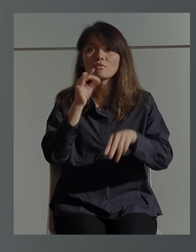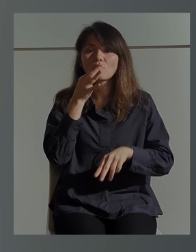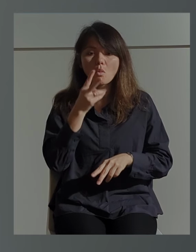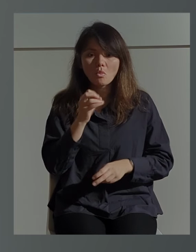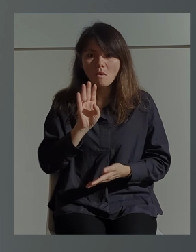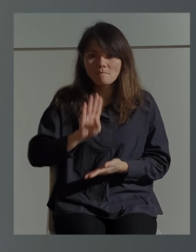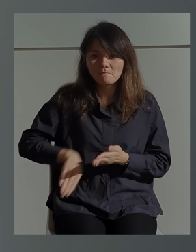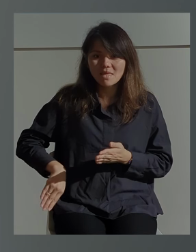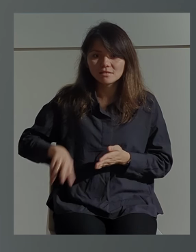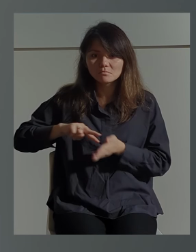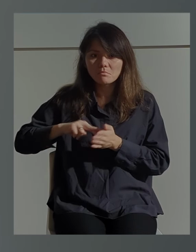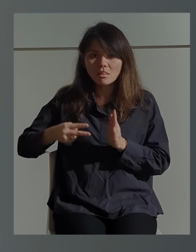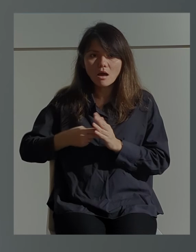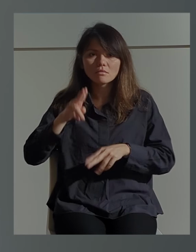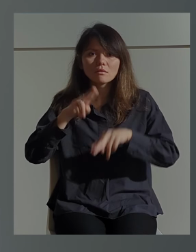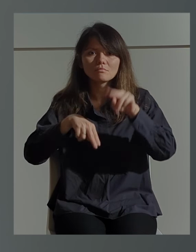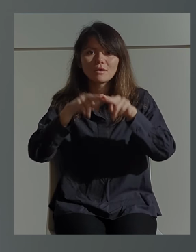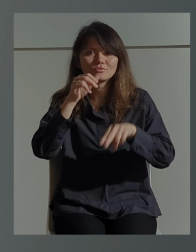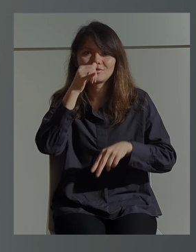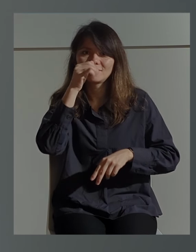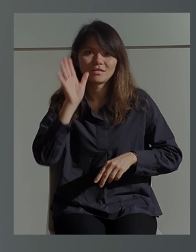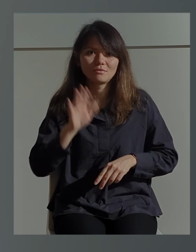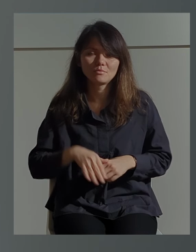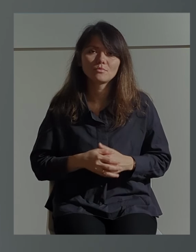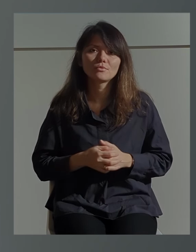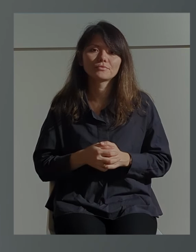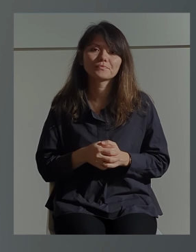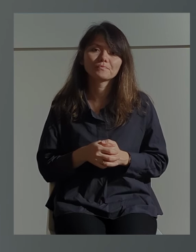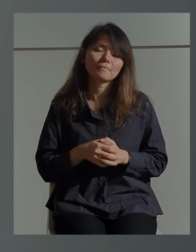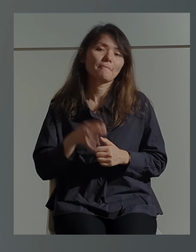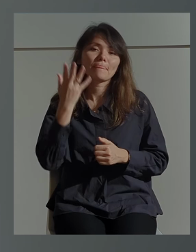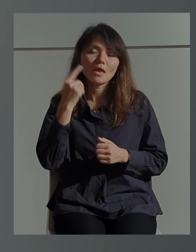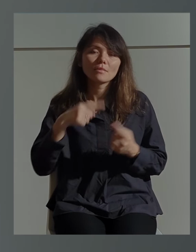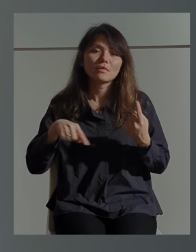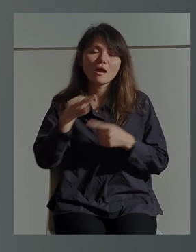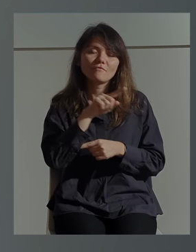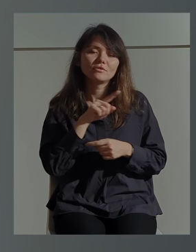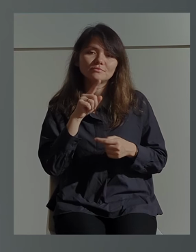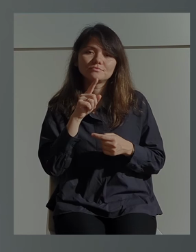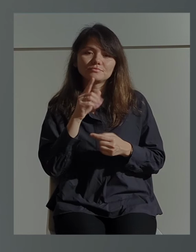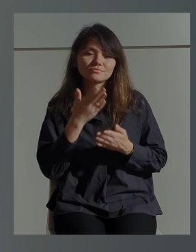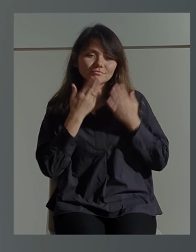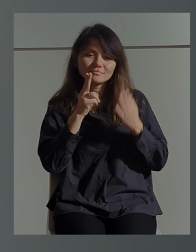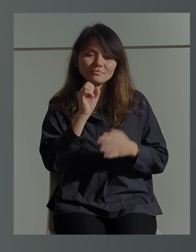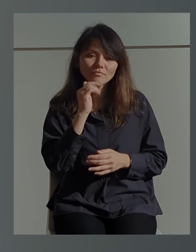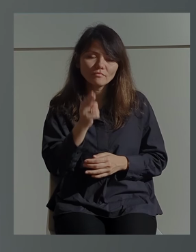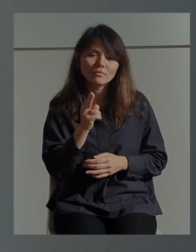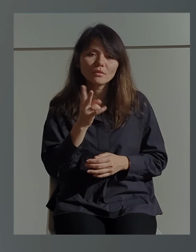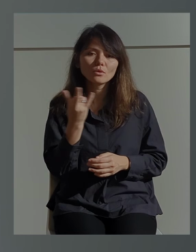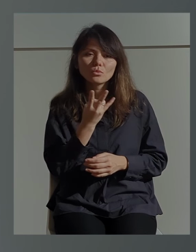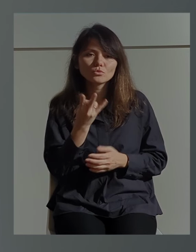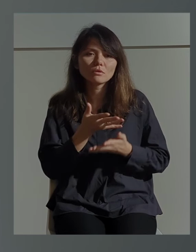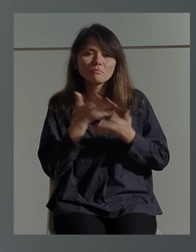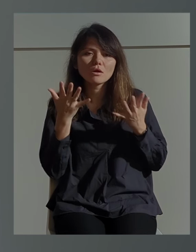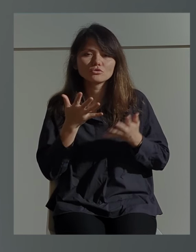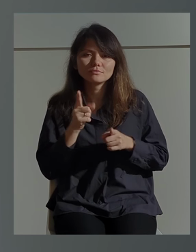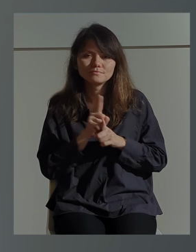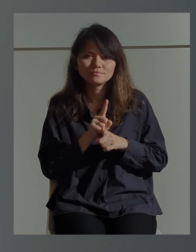плана Он построен быть и не может и в этом смысле Когда вы читаете каку требуется большое читательское